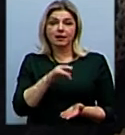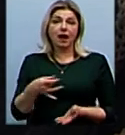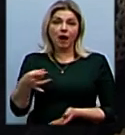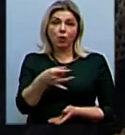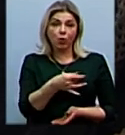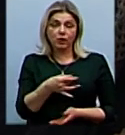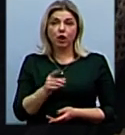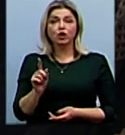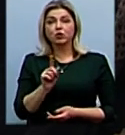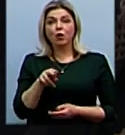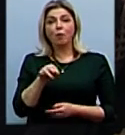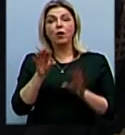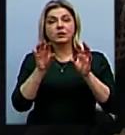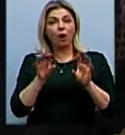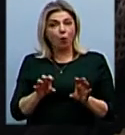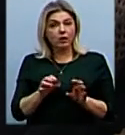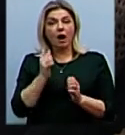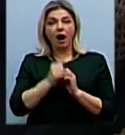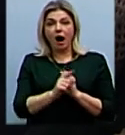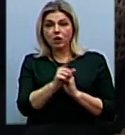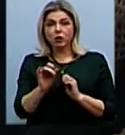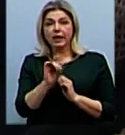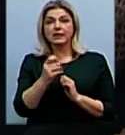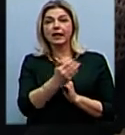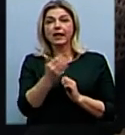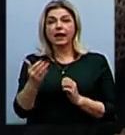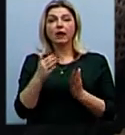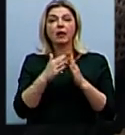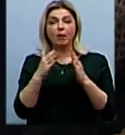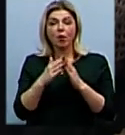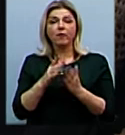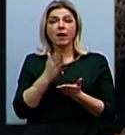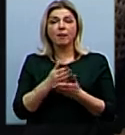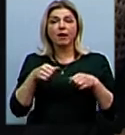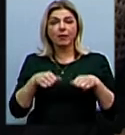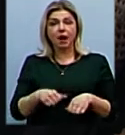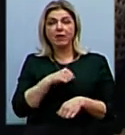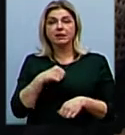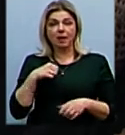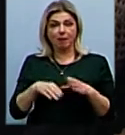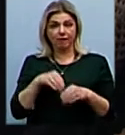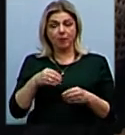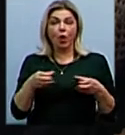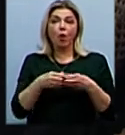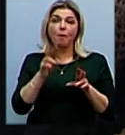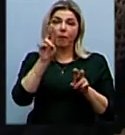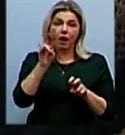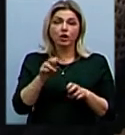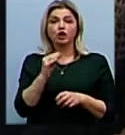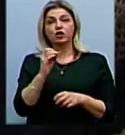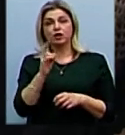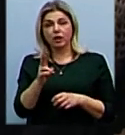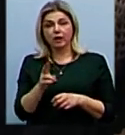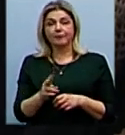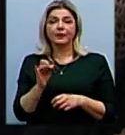о том, что по закону каждый из их домов имеет право сам вибрати собі компанію, ЖЕК, ОСМД. Я пам'ятаю ОСМД. Основну